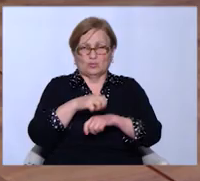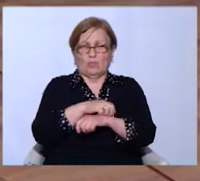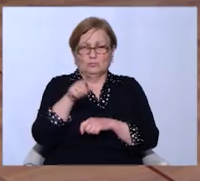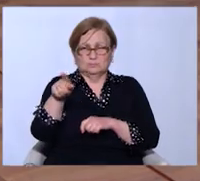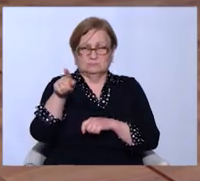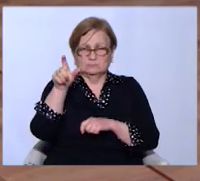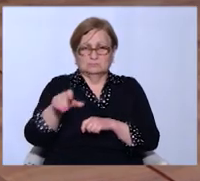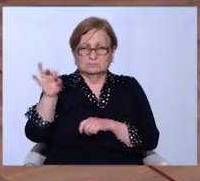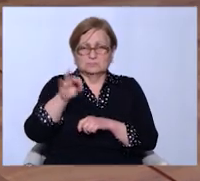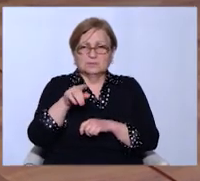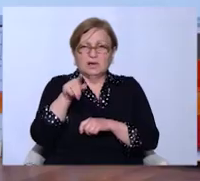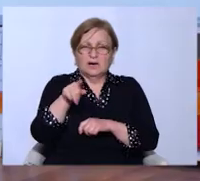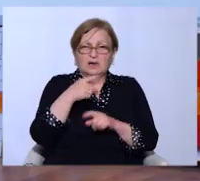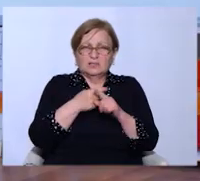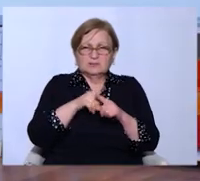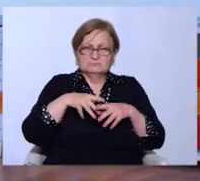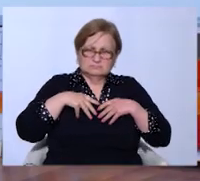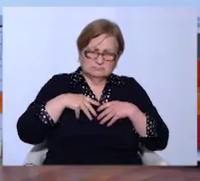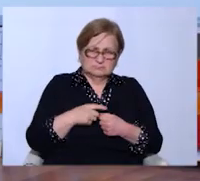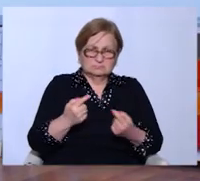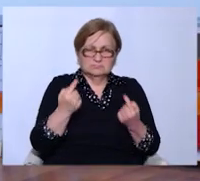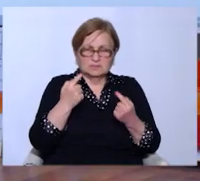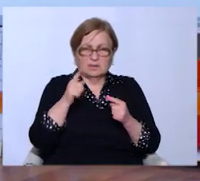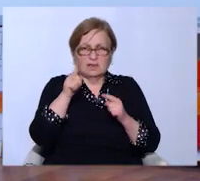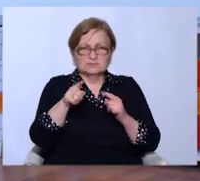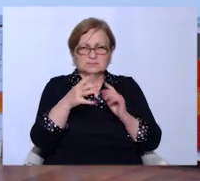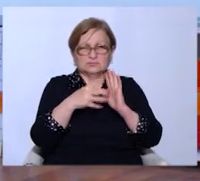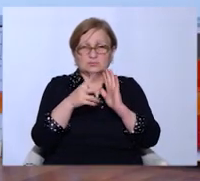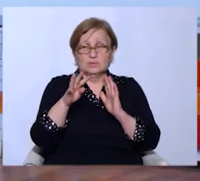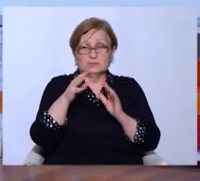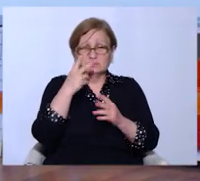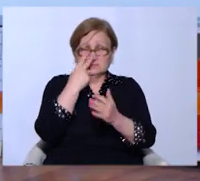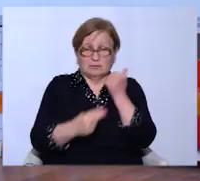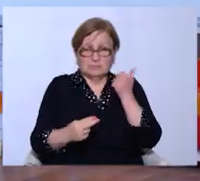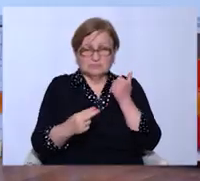დიდი იმედგაცრუება, რაც მოყვა სწორედ 24 წლის დამარცხებას,